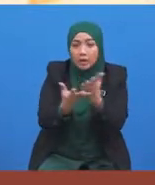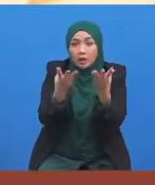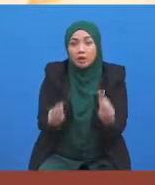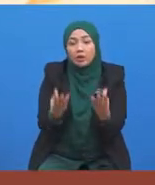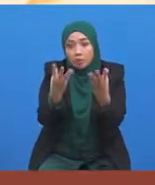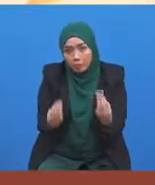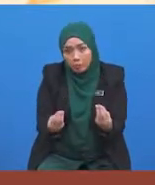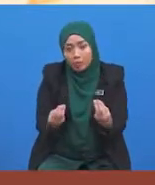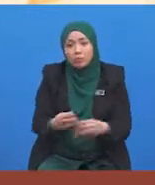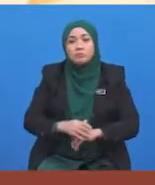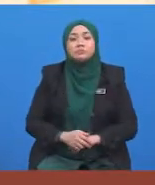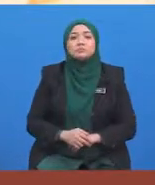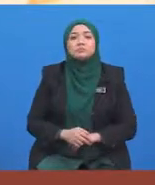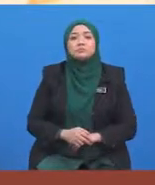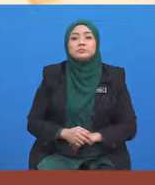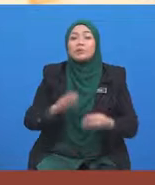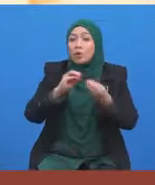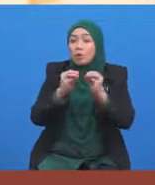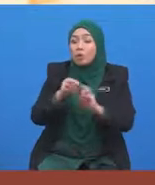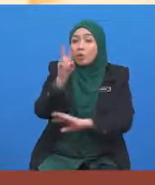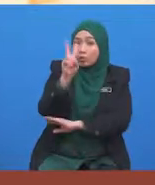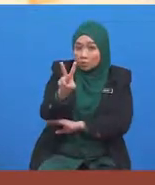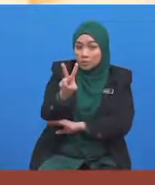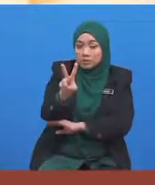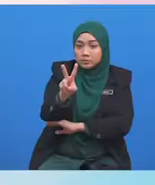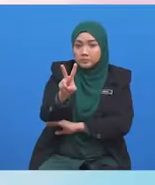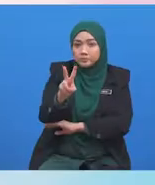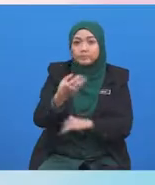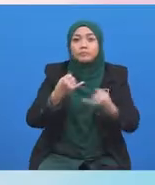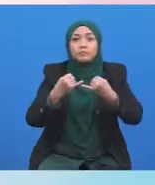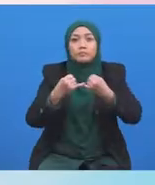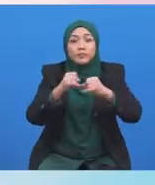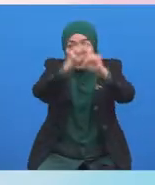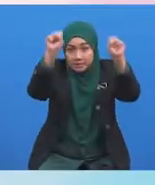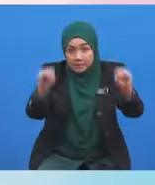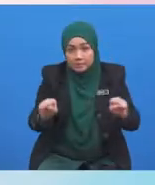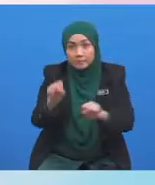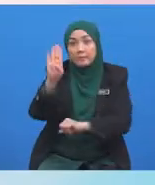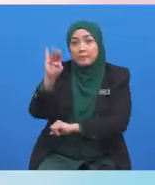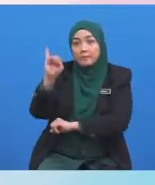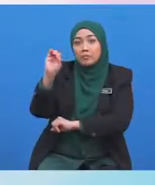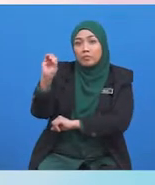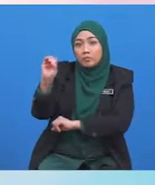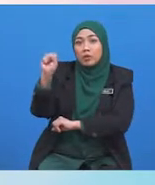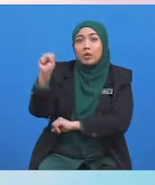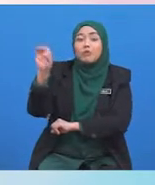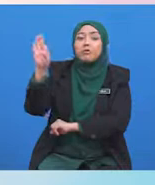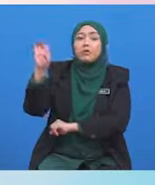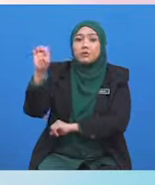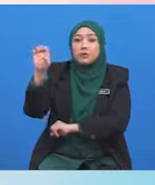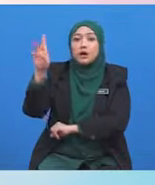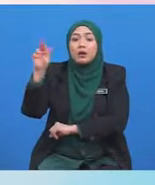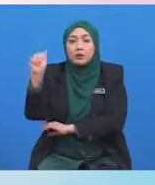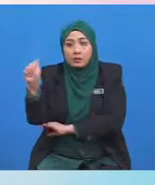Sistem kedua yang terjejas akibat pergerakan jisim ialah sistem biosfera, di mana kejadian